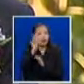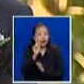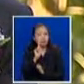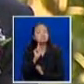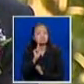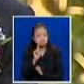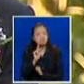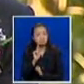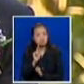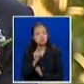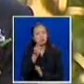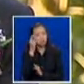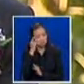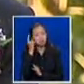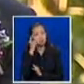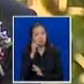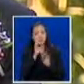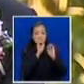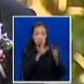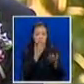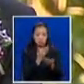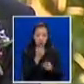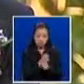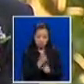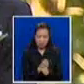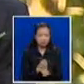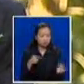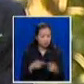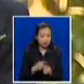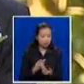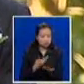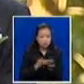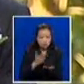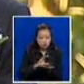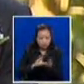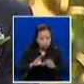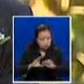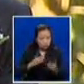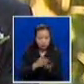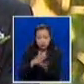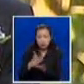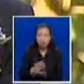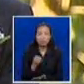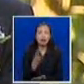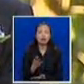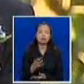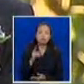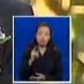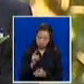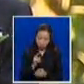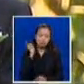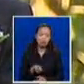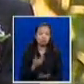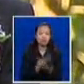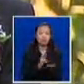ค่าใช้จ่ายเนี่ยเพิ่มขึ้นค่อนข้างมากนะฮะในสถานะทางสังคมด้วยอะไรหลายๆอย่างออันนี้เป็นที่มาของปัญหาหนี้ที่เกิดขึ้นมากพอ